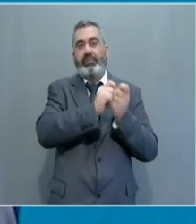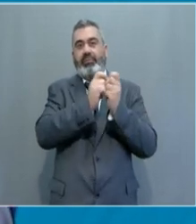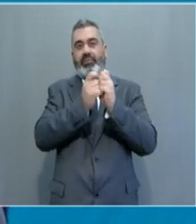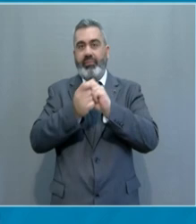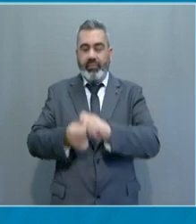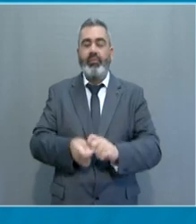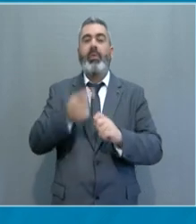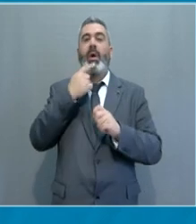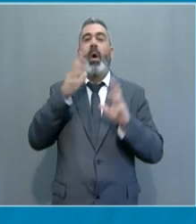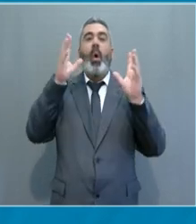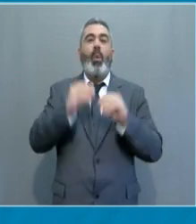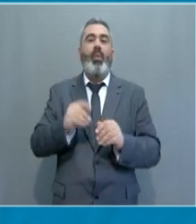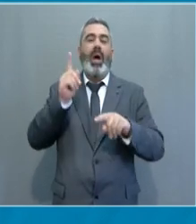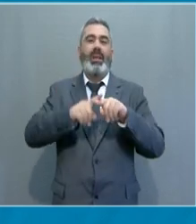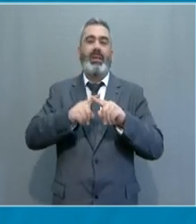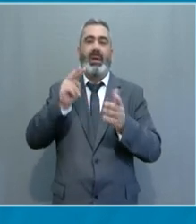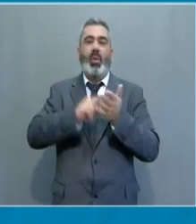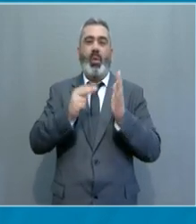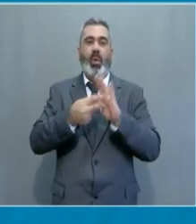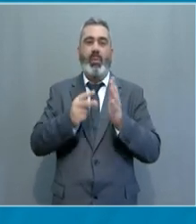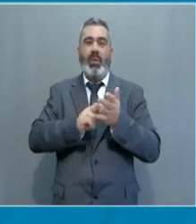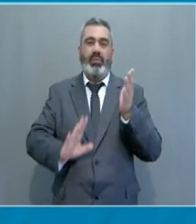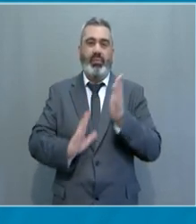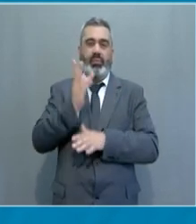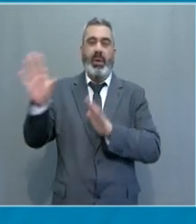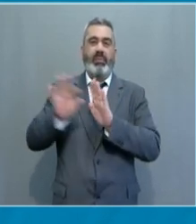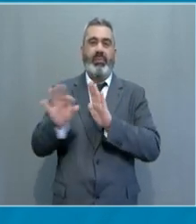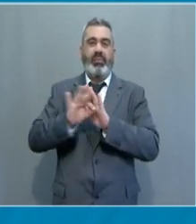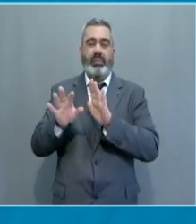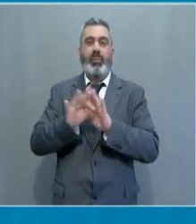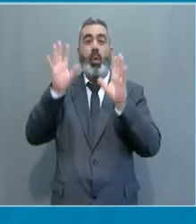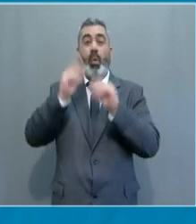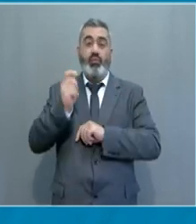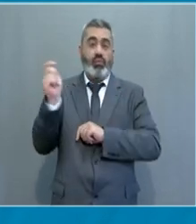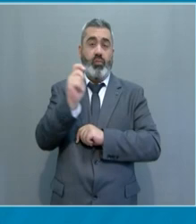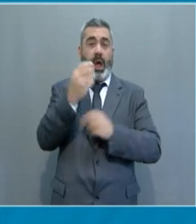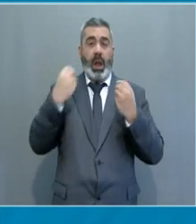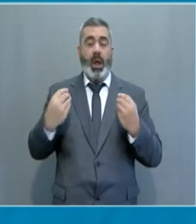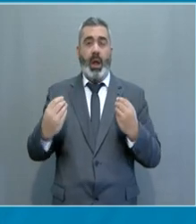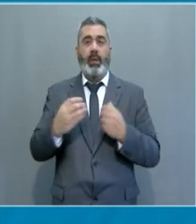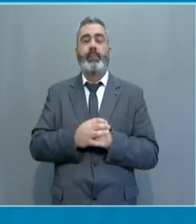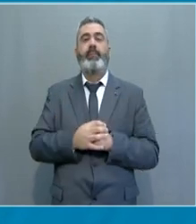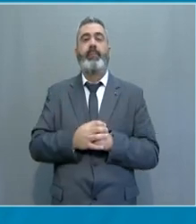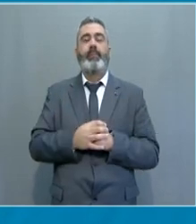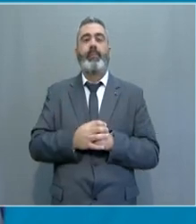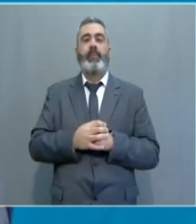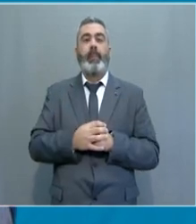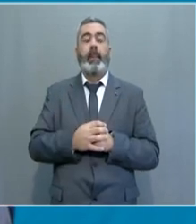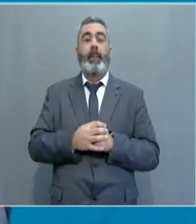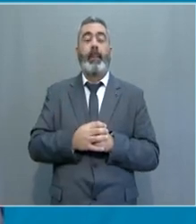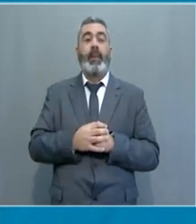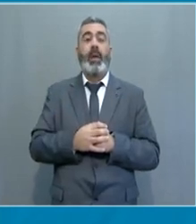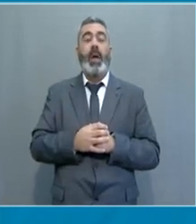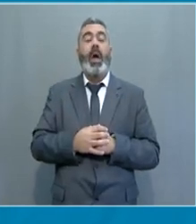βιώσιμο και κρίσιμο για την εθνική οικονομία, που δημιουργεί νέες θέσεις εργασίας υψηλά αμοιβόμενες, που αξιοποιεί την